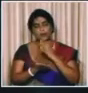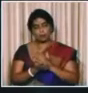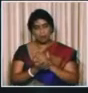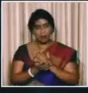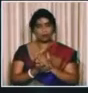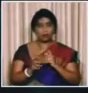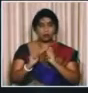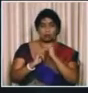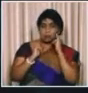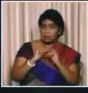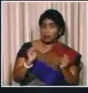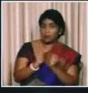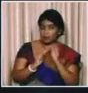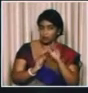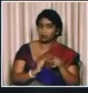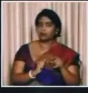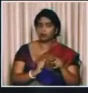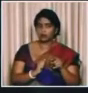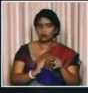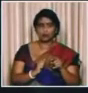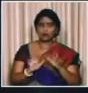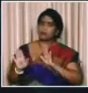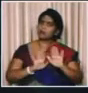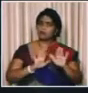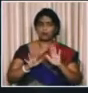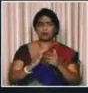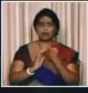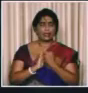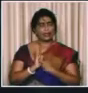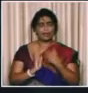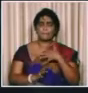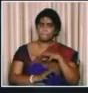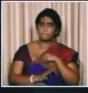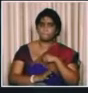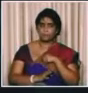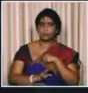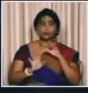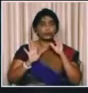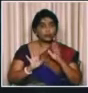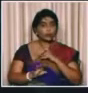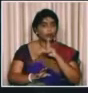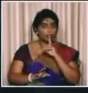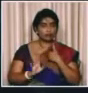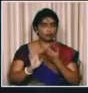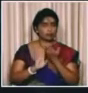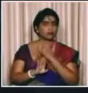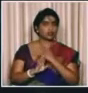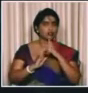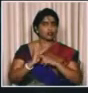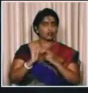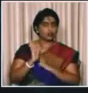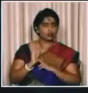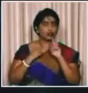නම් කඩකප්පල් කාර්යක්‍රිය අවශ්‍ය සිද්ධ වෙනවා නම් ඒක මෙඩපවත්තන එක අපි යුක්ති අපි එකඟයි හැබැයි මම කියන්නේ ඔබට පහුගිය ජූලි